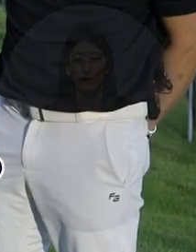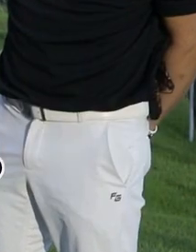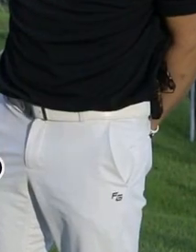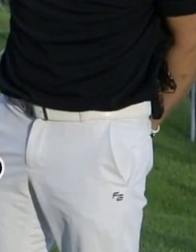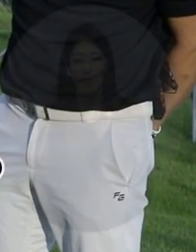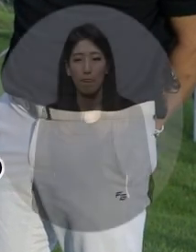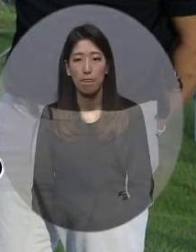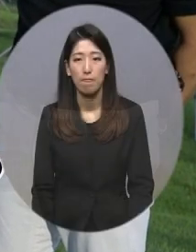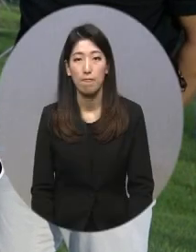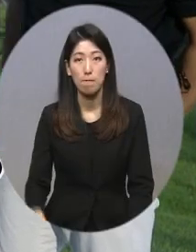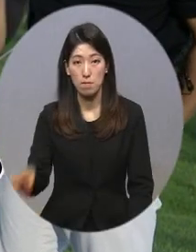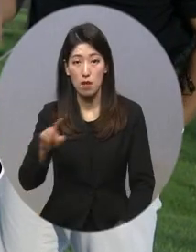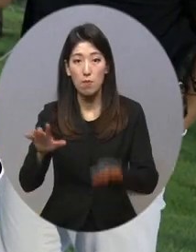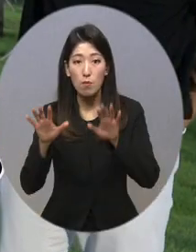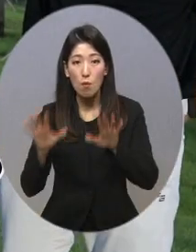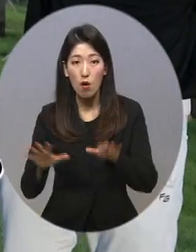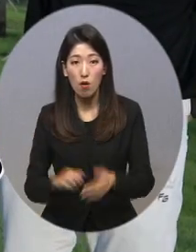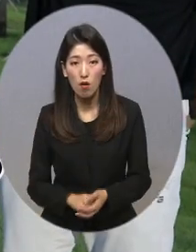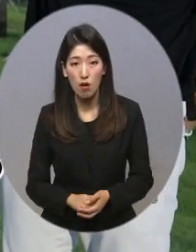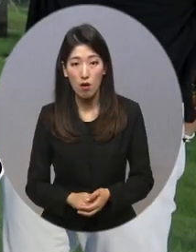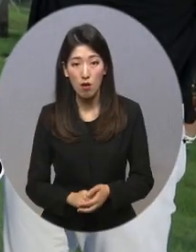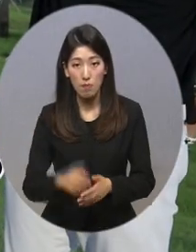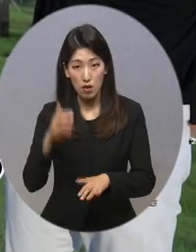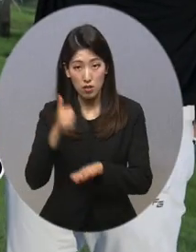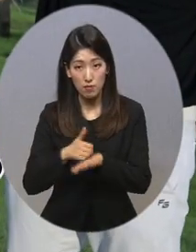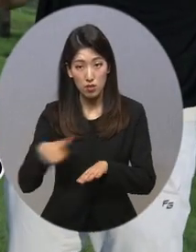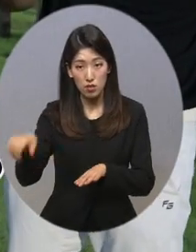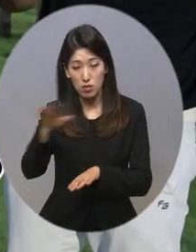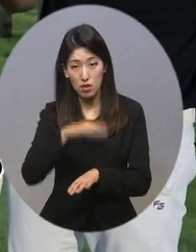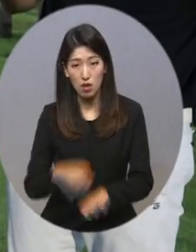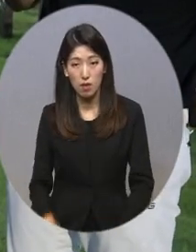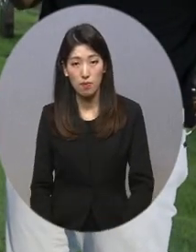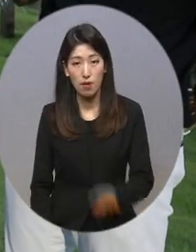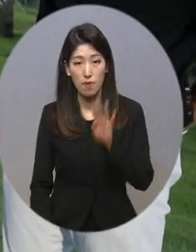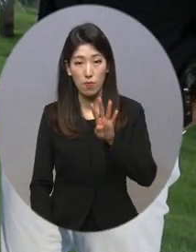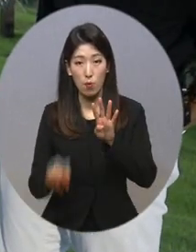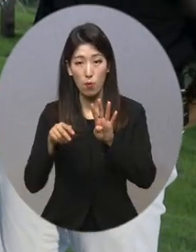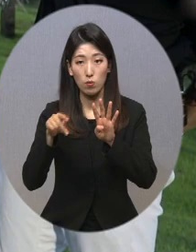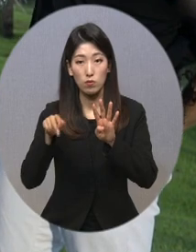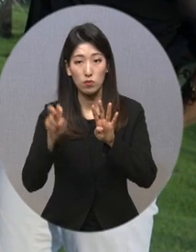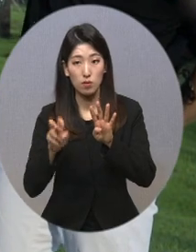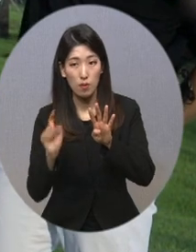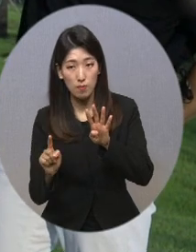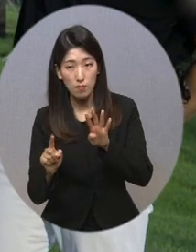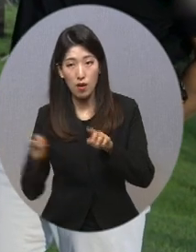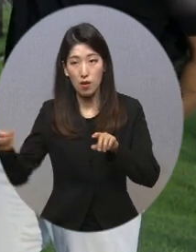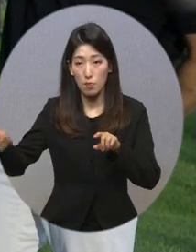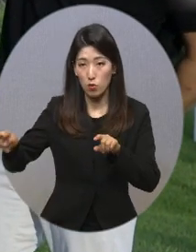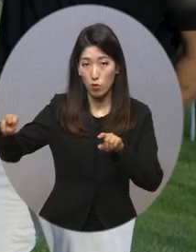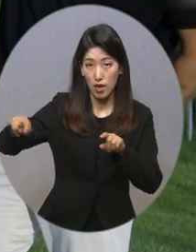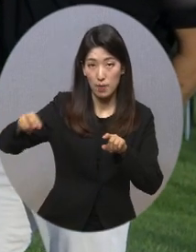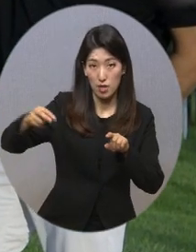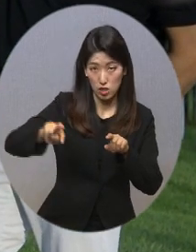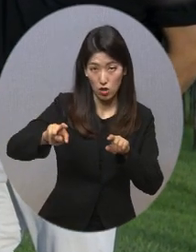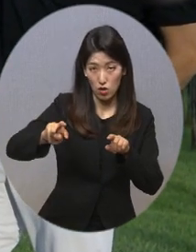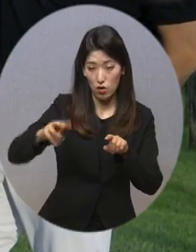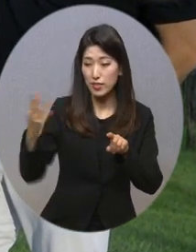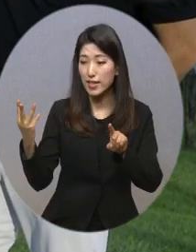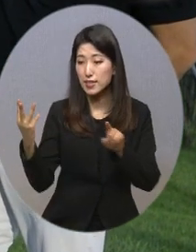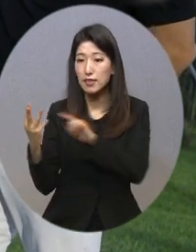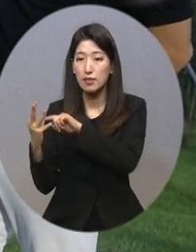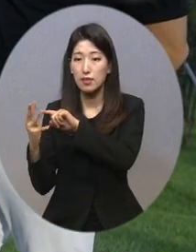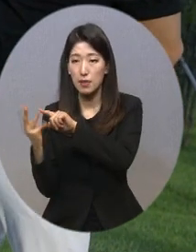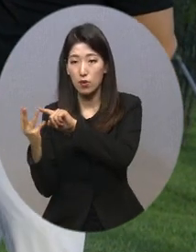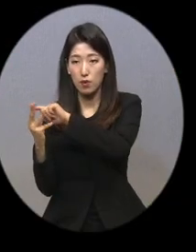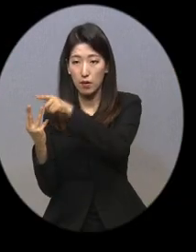막걸리니까 우리 갔어요. 네. 포스터? 포스터? 어, 매치로 포스터예요. 어, 오케이. 오케이. 아, 우리는 티샷 뭐 세 건. 아, 우리 돌아가면서 그걸 알아서 하고 알아서